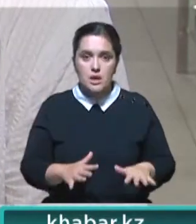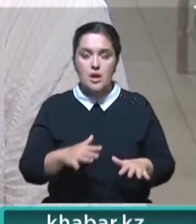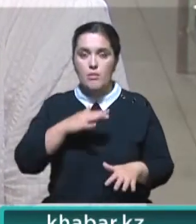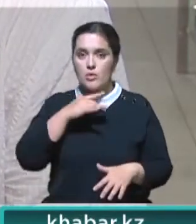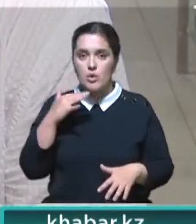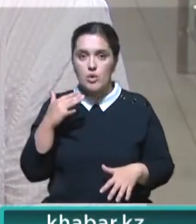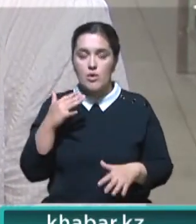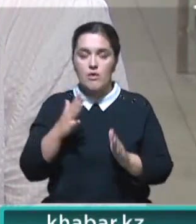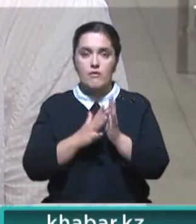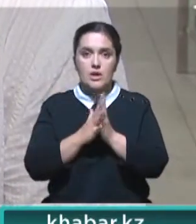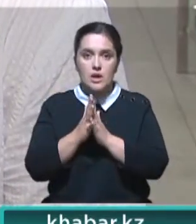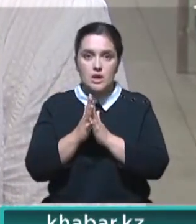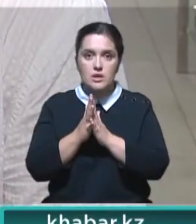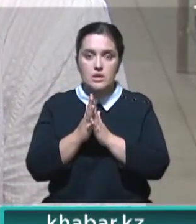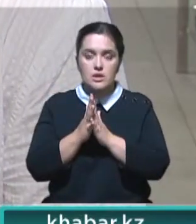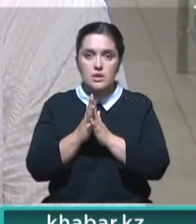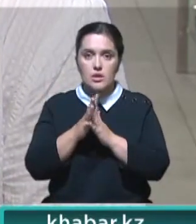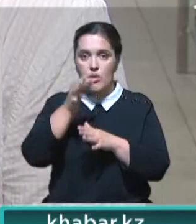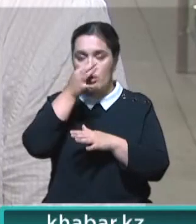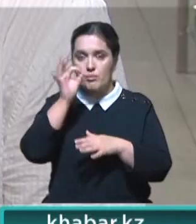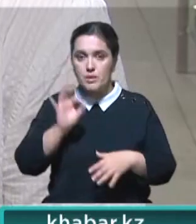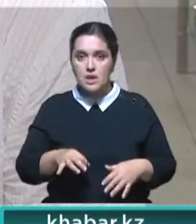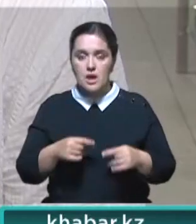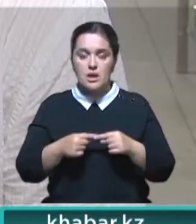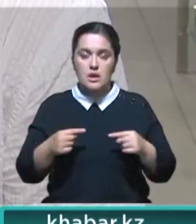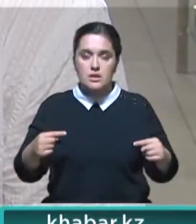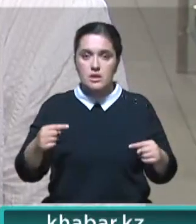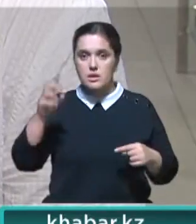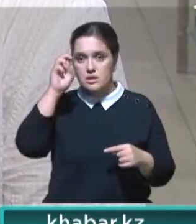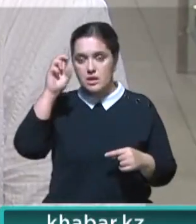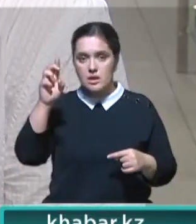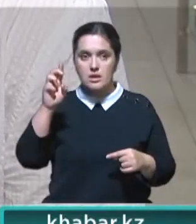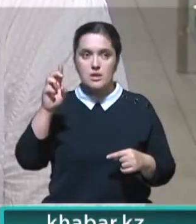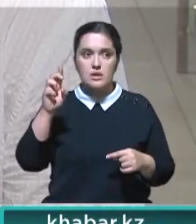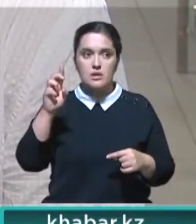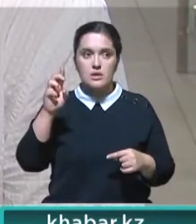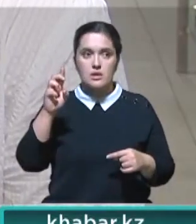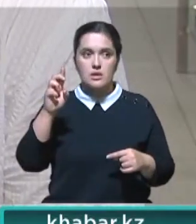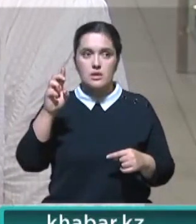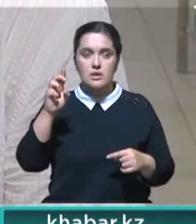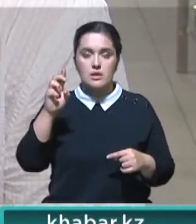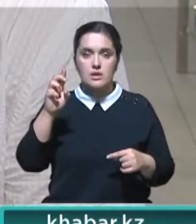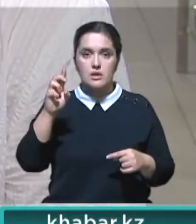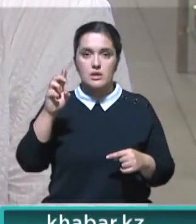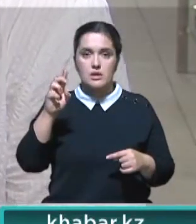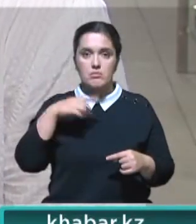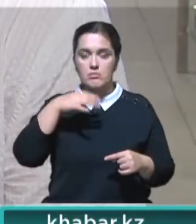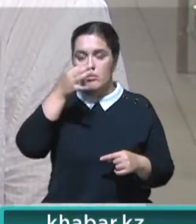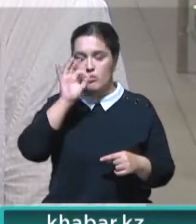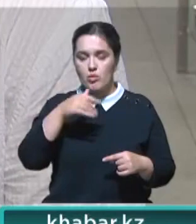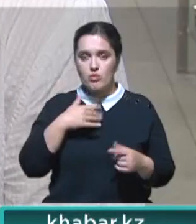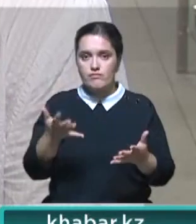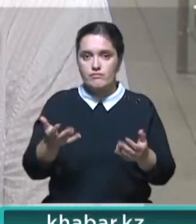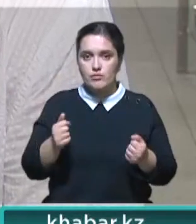уже опыта имеют разные страны продвинутые поп-культуре вот и соответственно мы этот опыт применили у нас